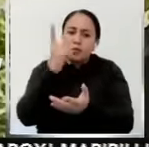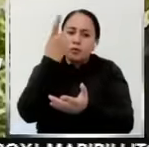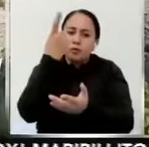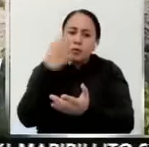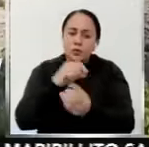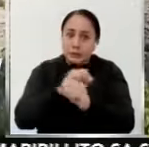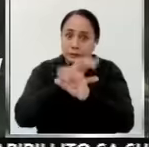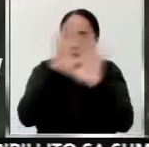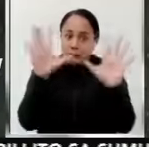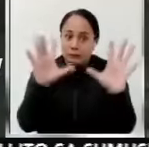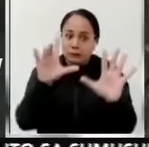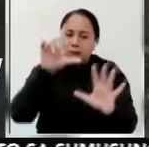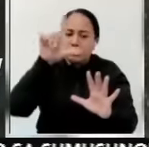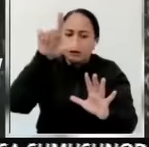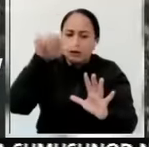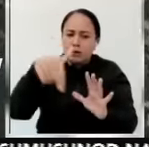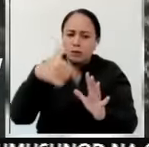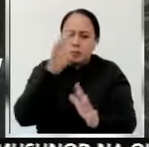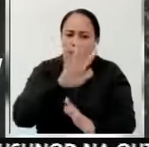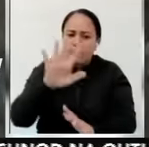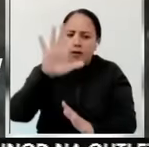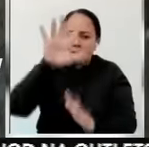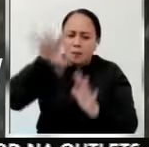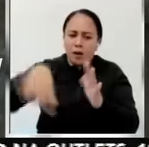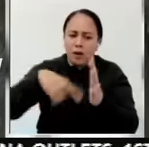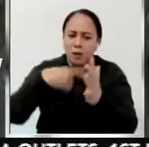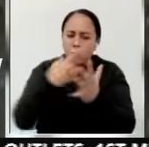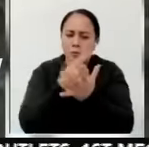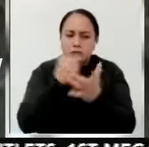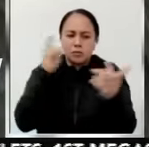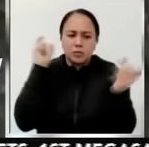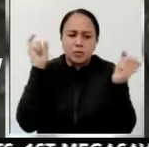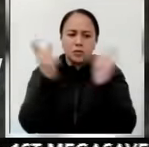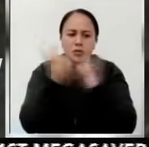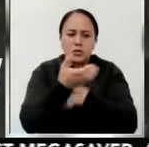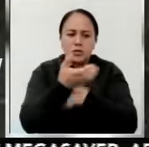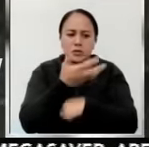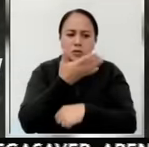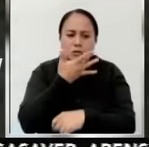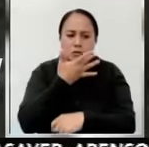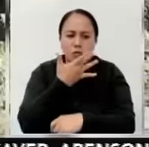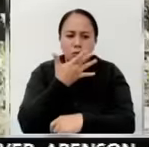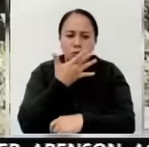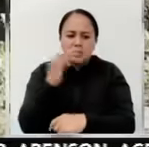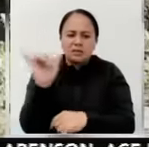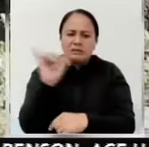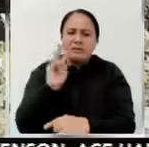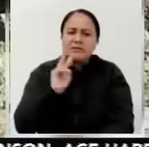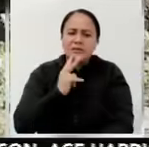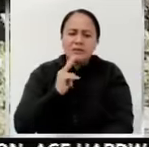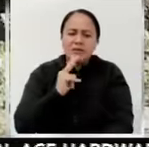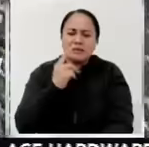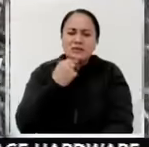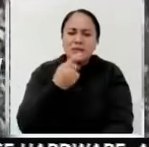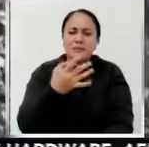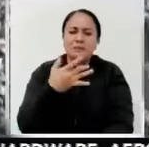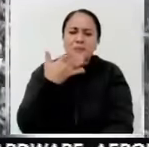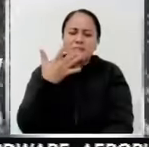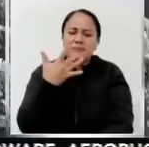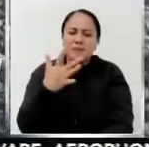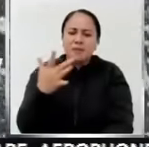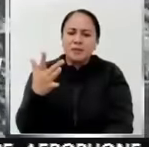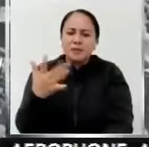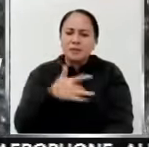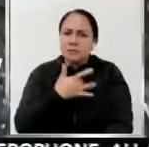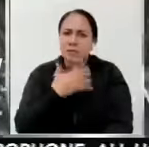pag within 5 hours, mag-iba po yung kulay, parang suka. Sabi daw, matamis-tamis daw. Wala naman po nararamdaman, sir. Saan nga